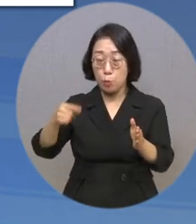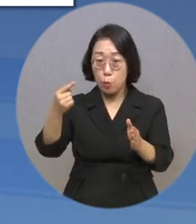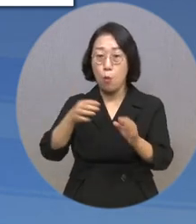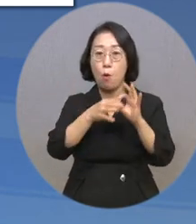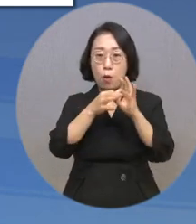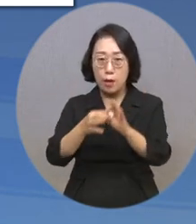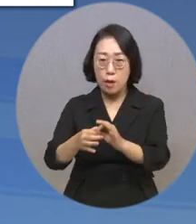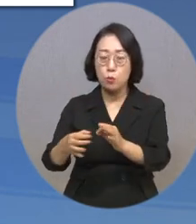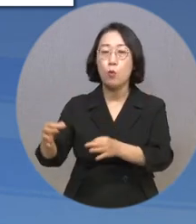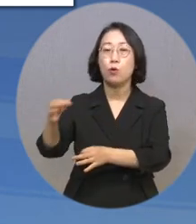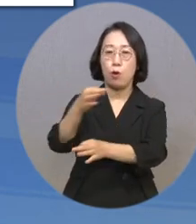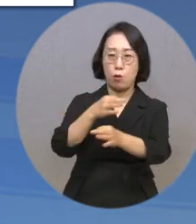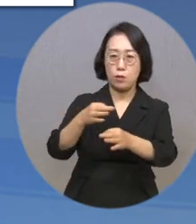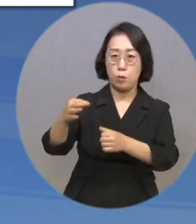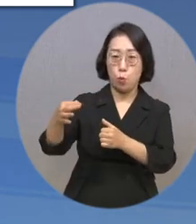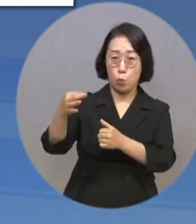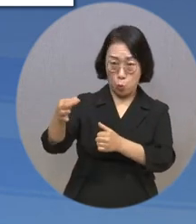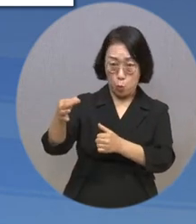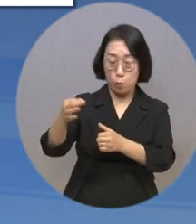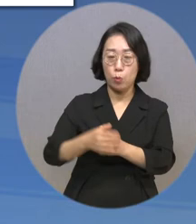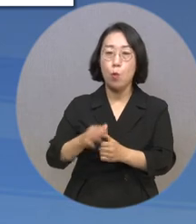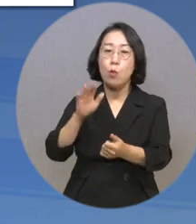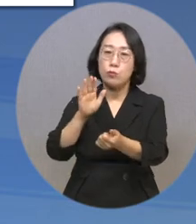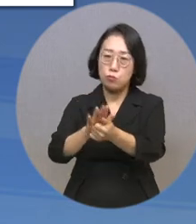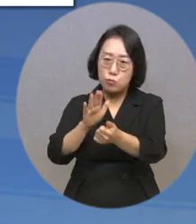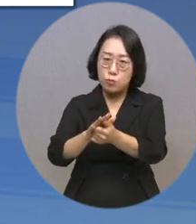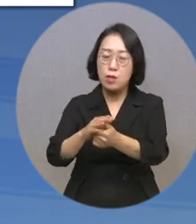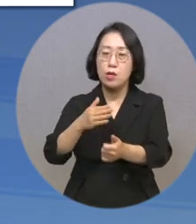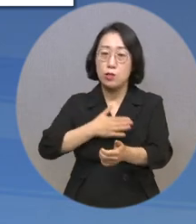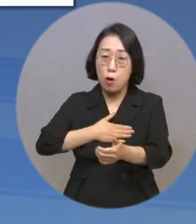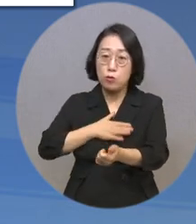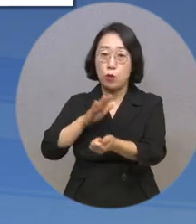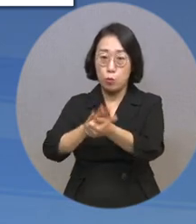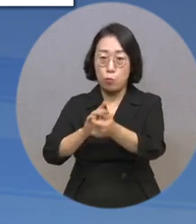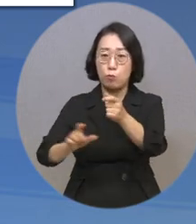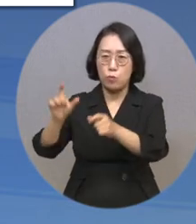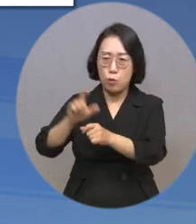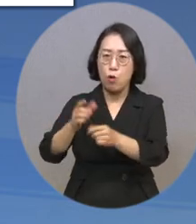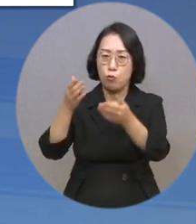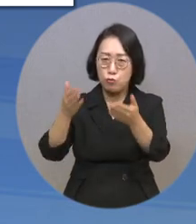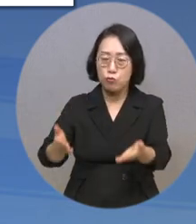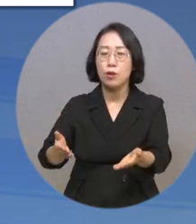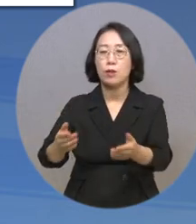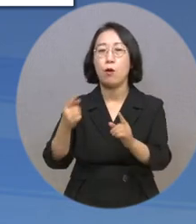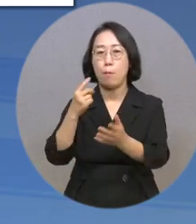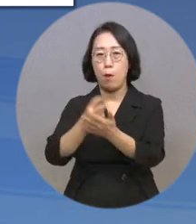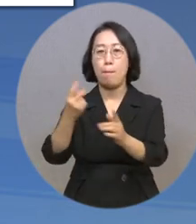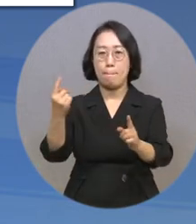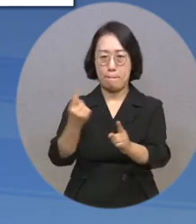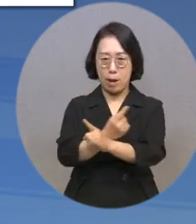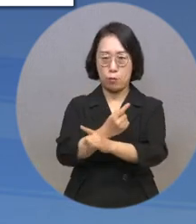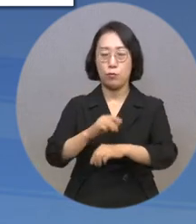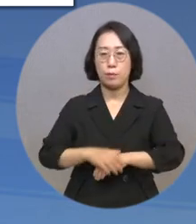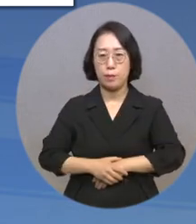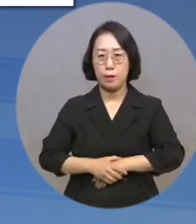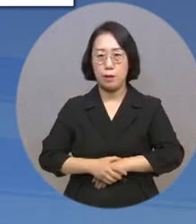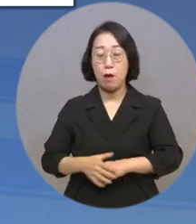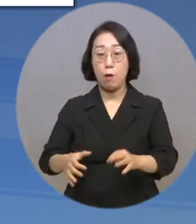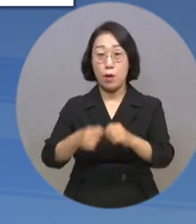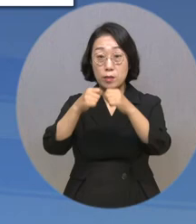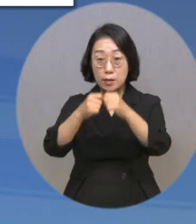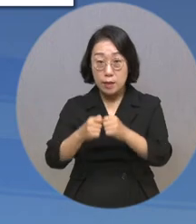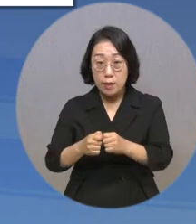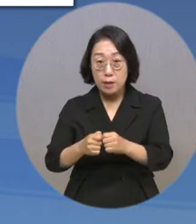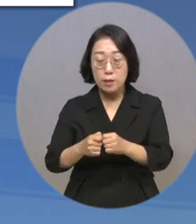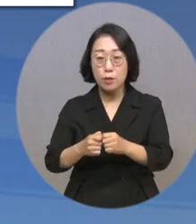충분한 경제적, 정서적 지원이 이루어지도록 관련 제도를 보완하겠다고 전했습니다. 이 밖에 자세한